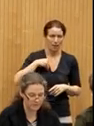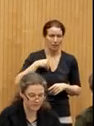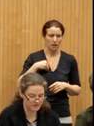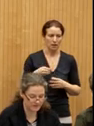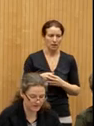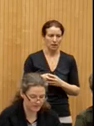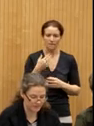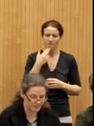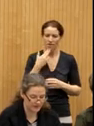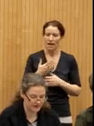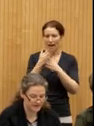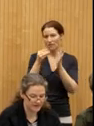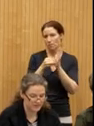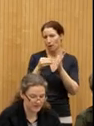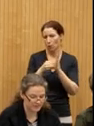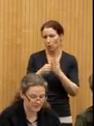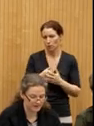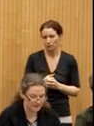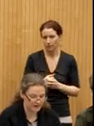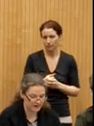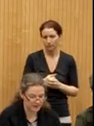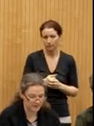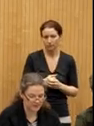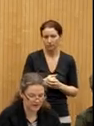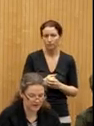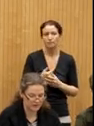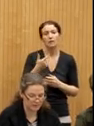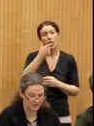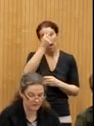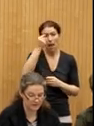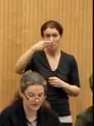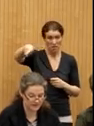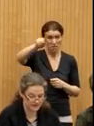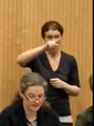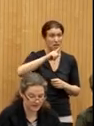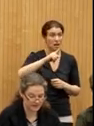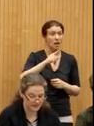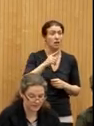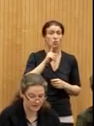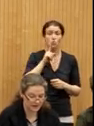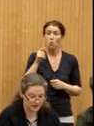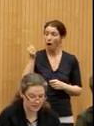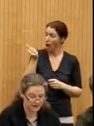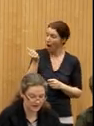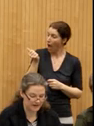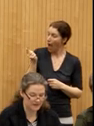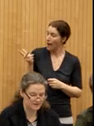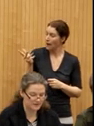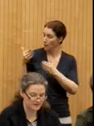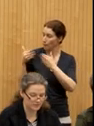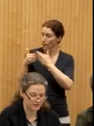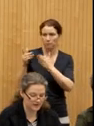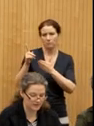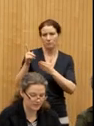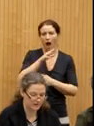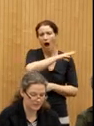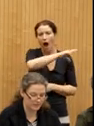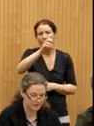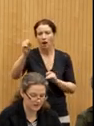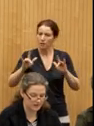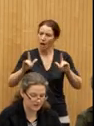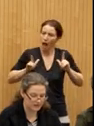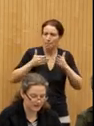Hilfe benötigen. Denn im Leben werden wir alle mal mit Barrieren konfrontiert, weil wir alle mal in einer Situation behindert